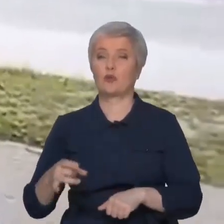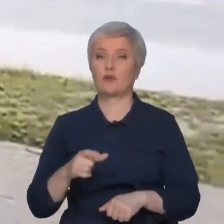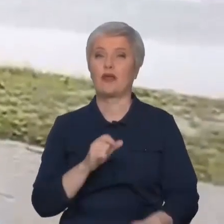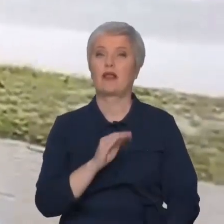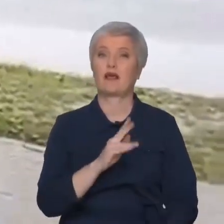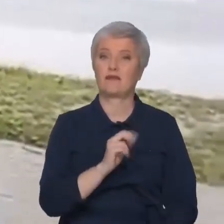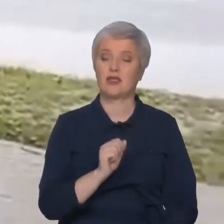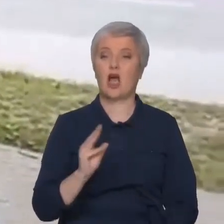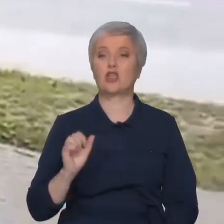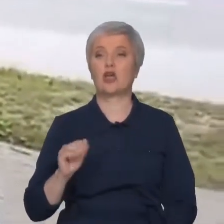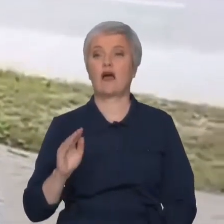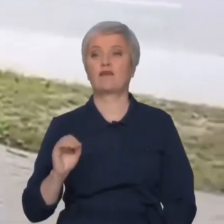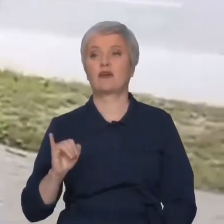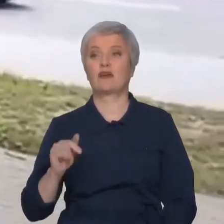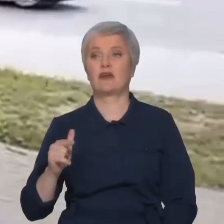громаду і Шалигінську.